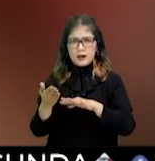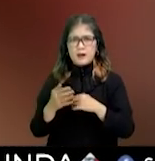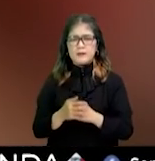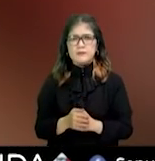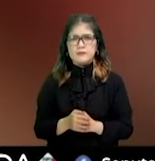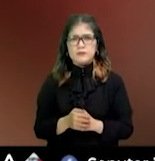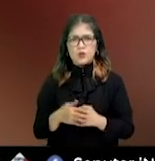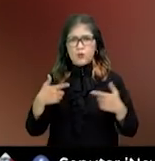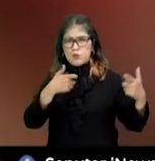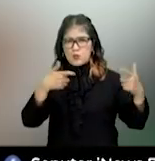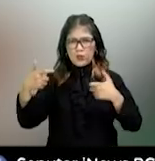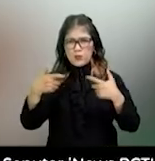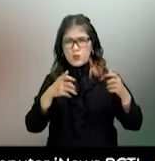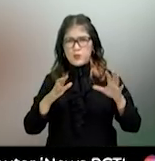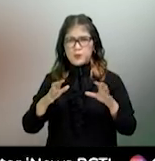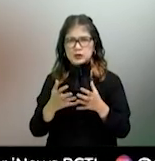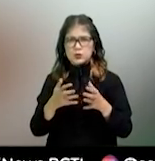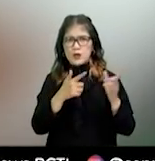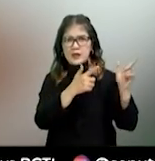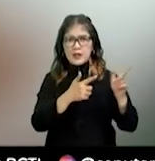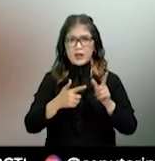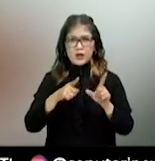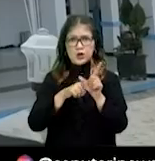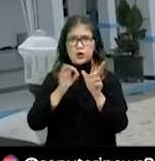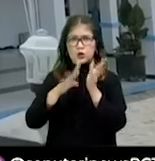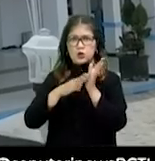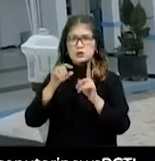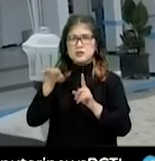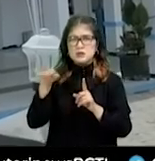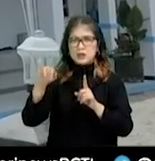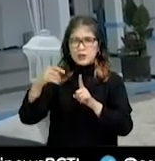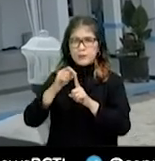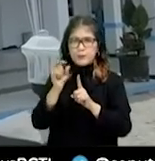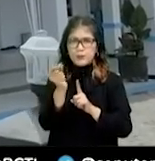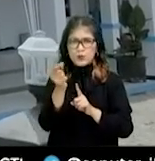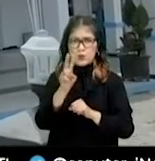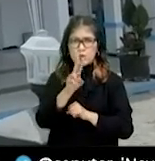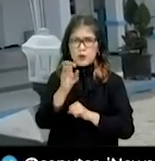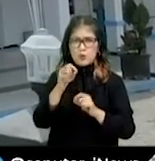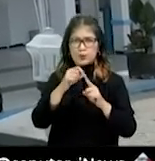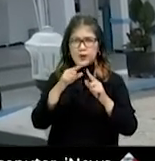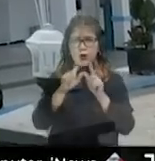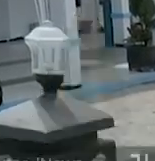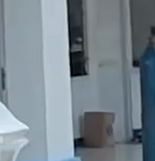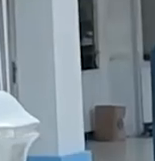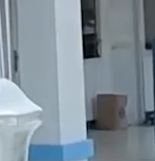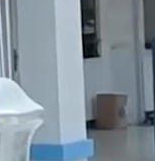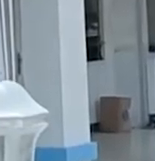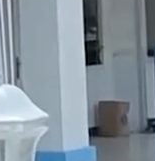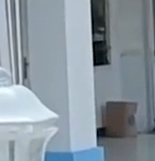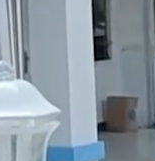Hai baku tembak terjadi antara pasukan TNI dari Yonzipur 20 Philippe langsung dengan kelompok kriminal bersenjata